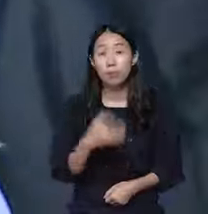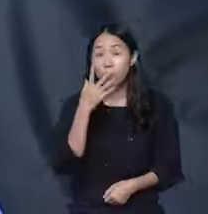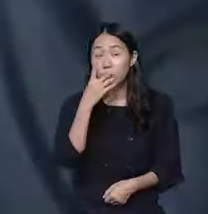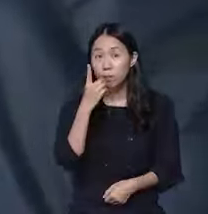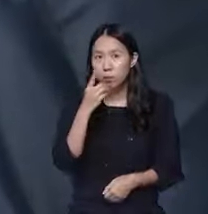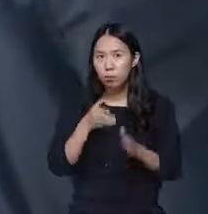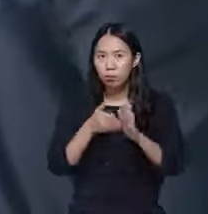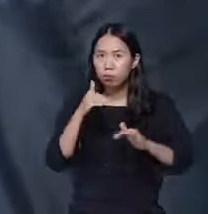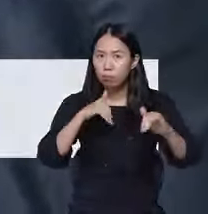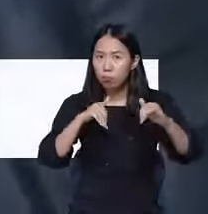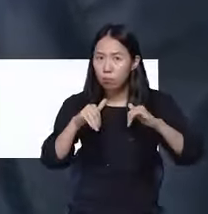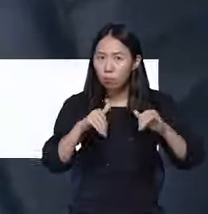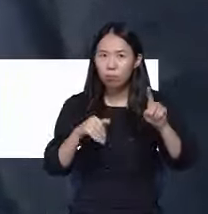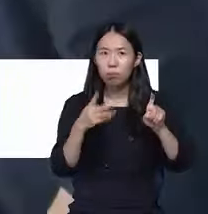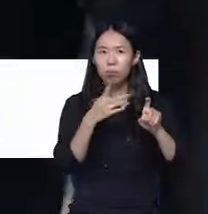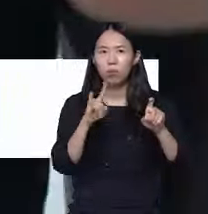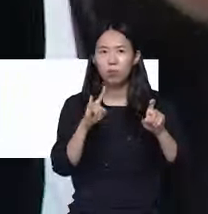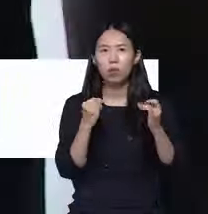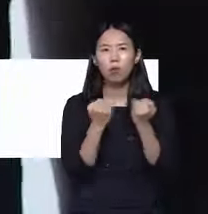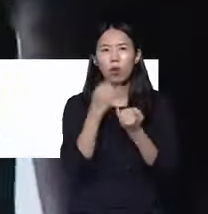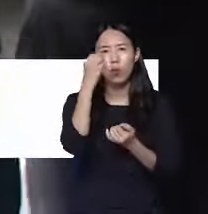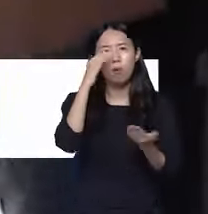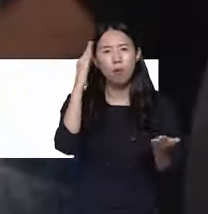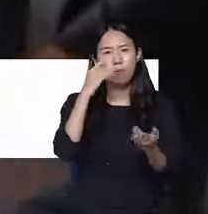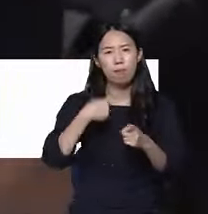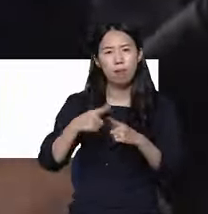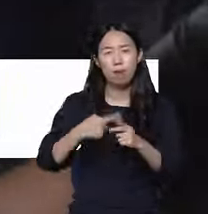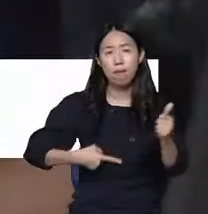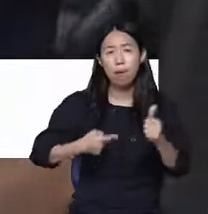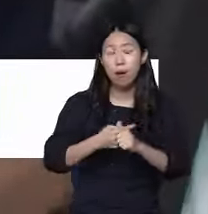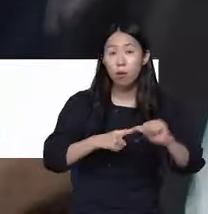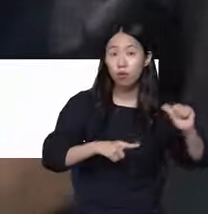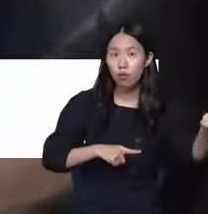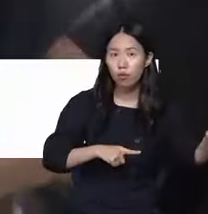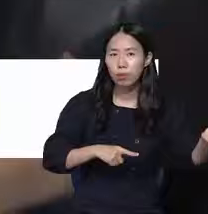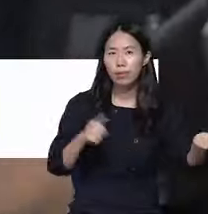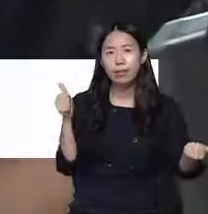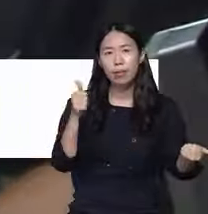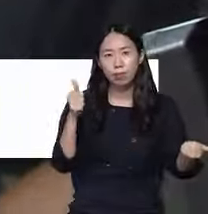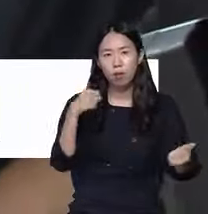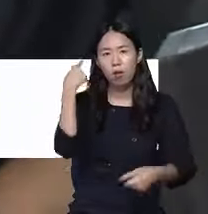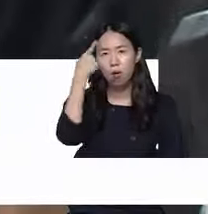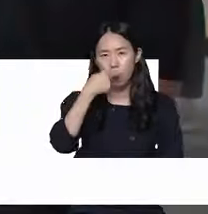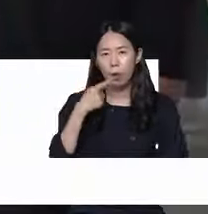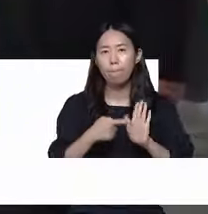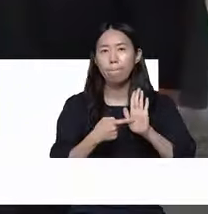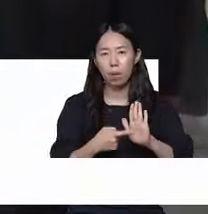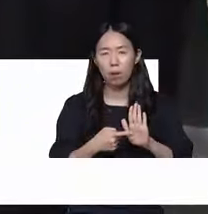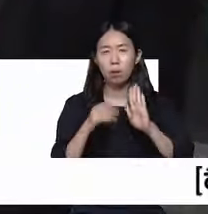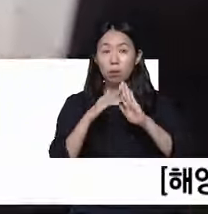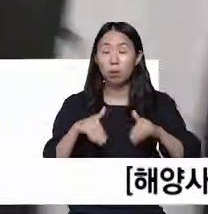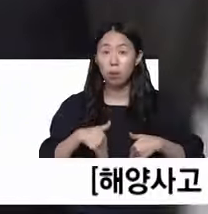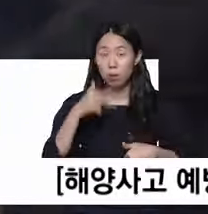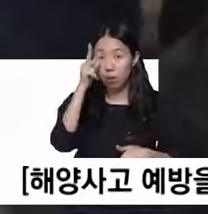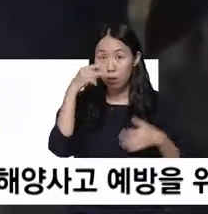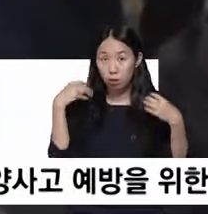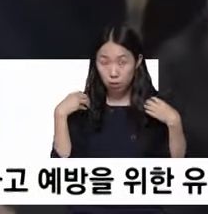순천 도심 한복판에서 10대 여고생을 흉기로 찔러 숨지게 한 남성의 신상이 공개됐습니다.